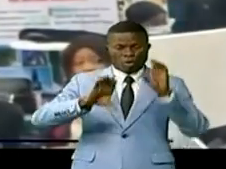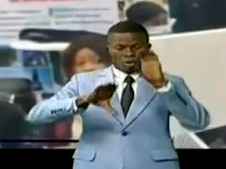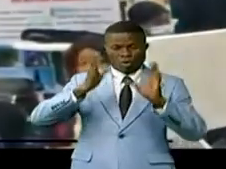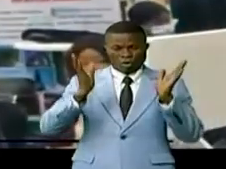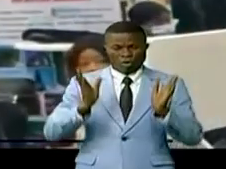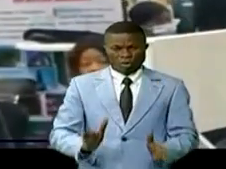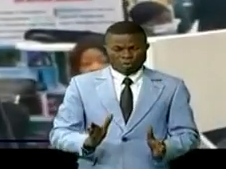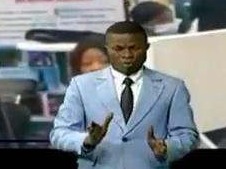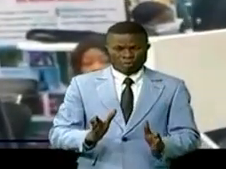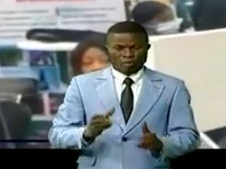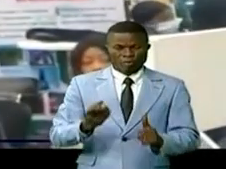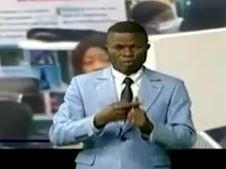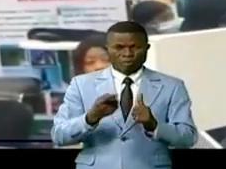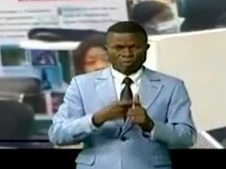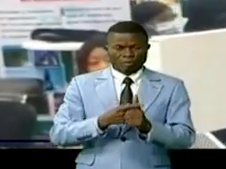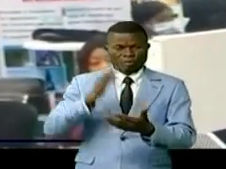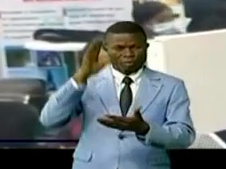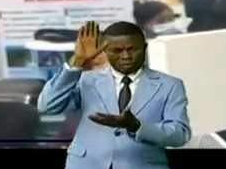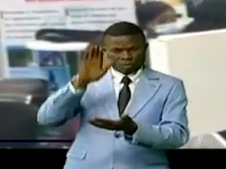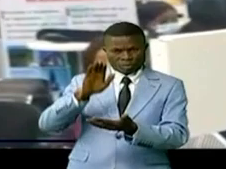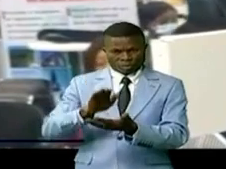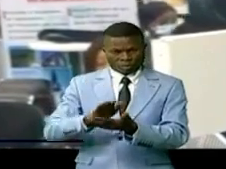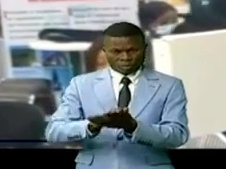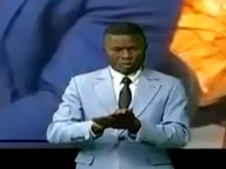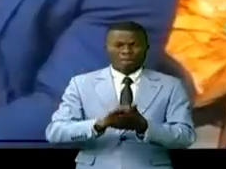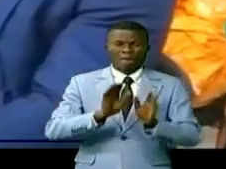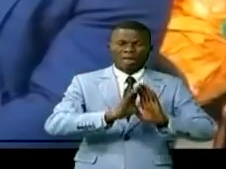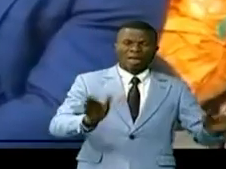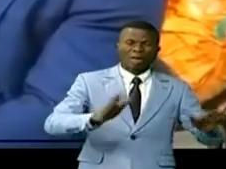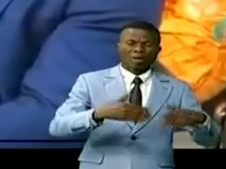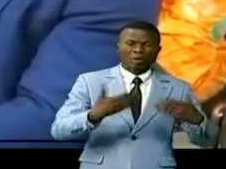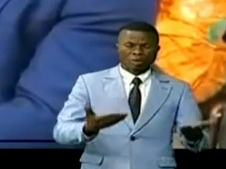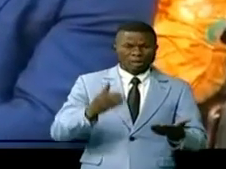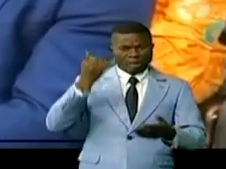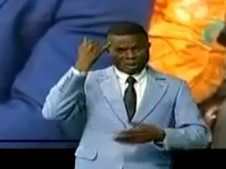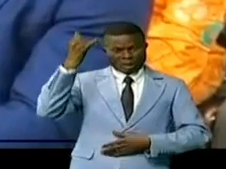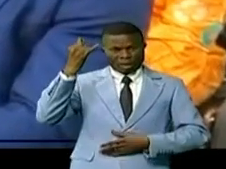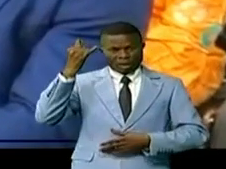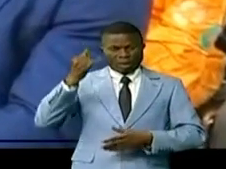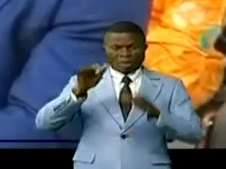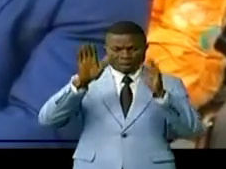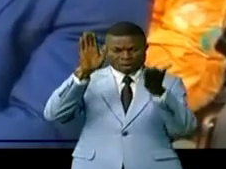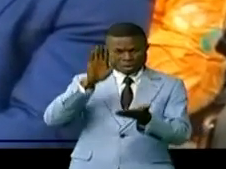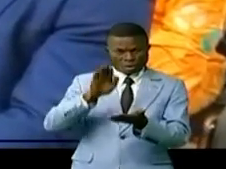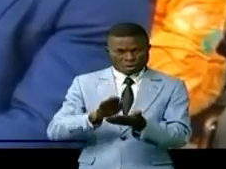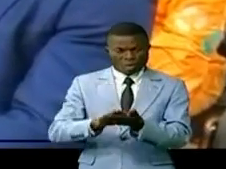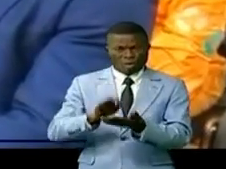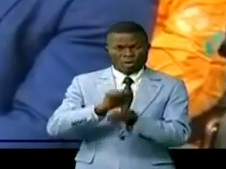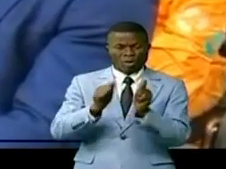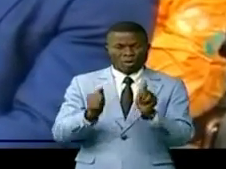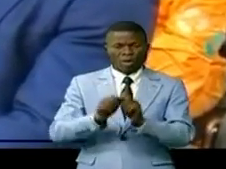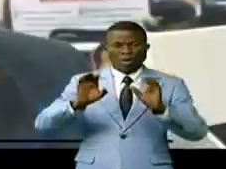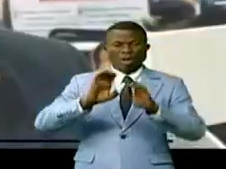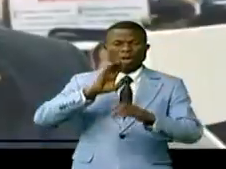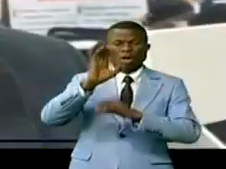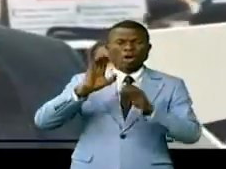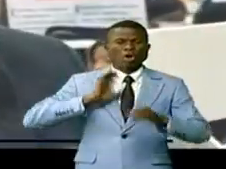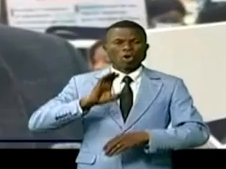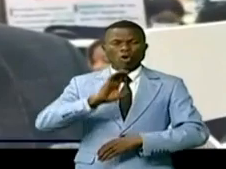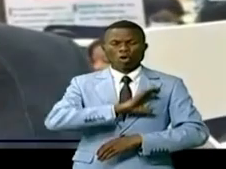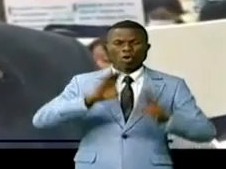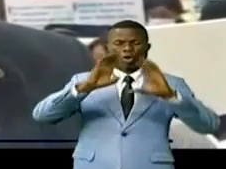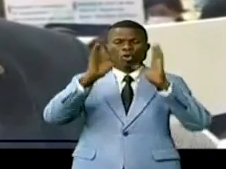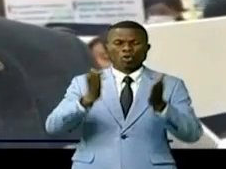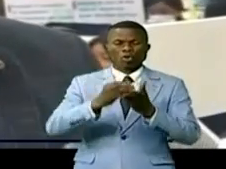avons l'atténuation et l'adaptation. Dans le cadre des atténuations, la communauté internationale a opté pour